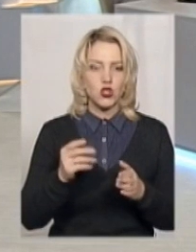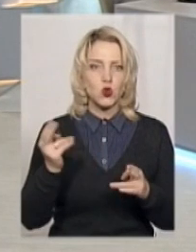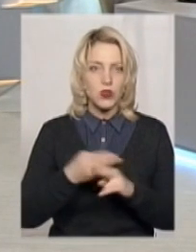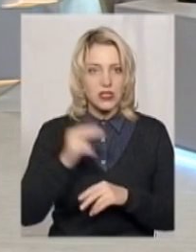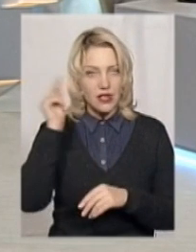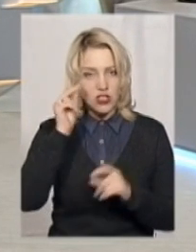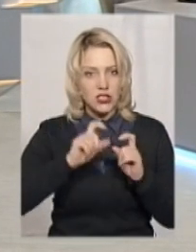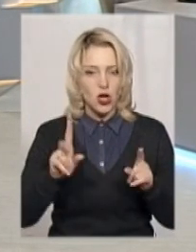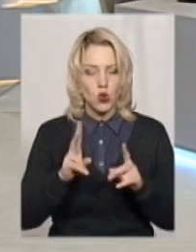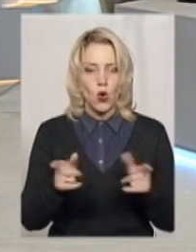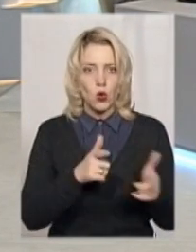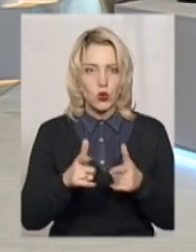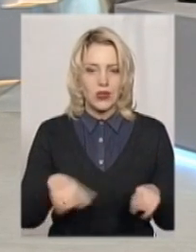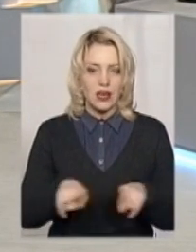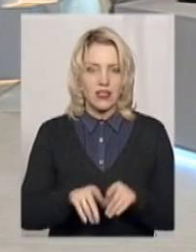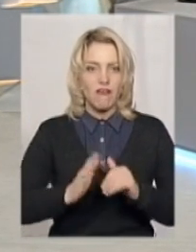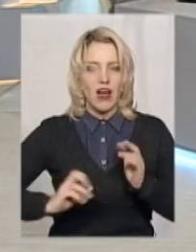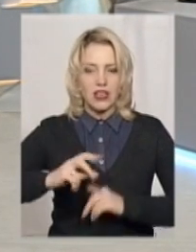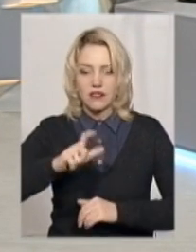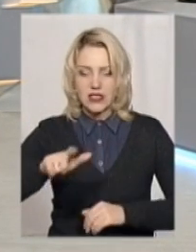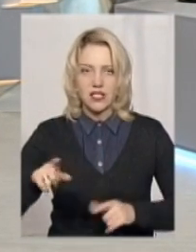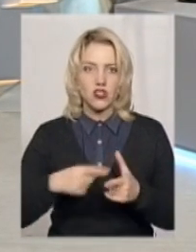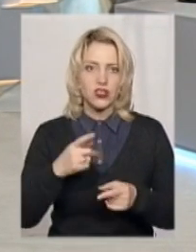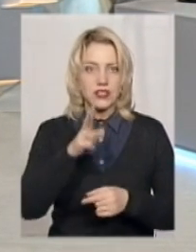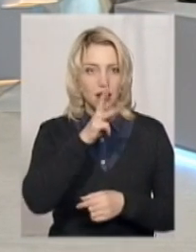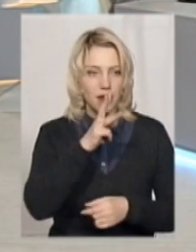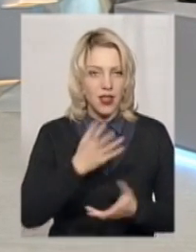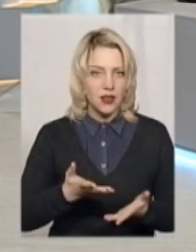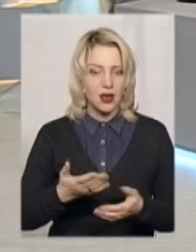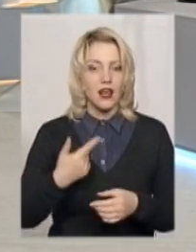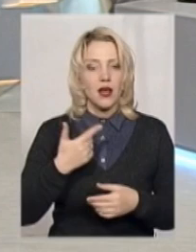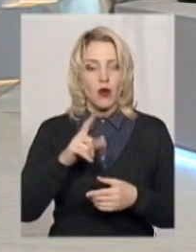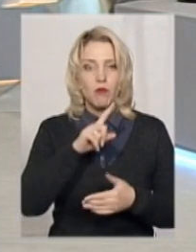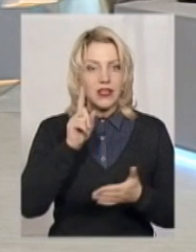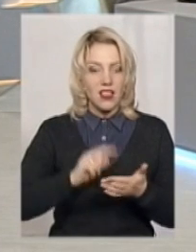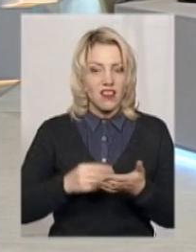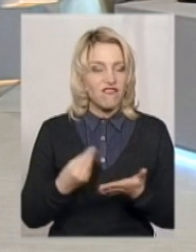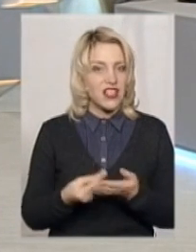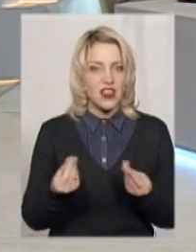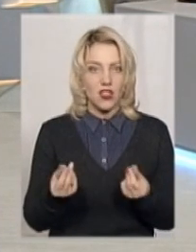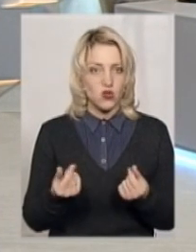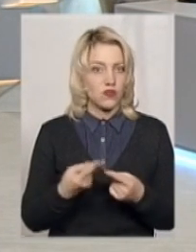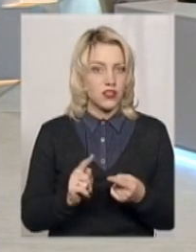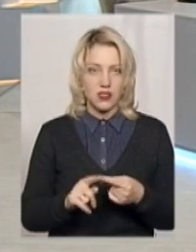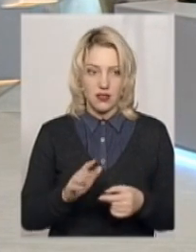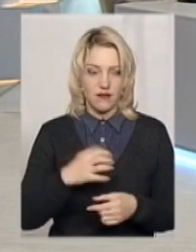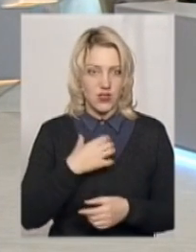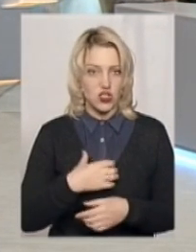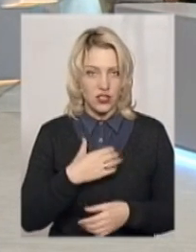закладів, які готують цих фахівців, чи та сама заробітна плата, адже питання фінансові не